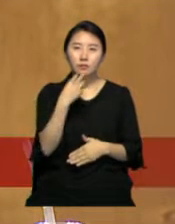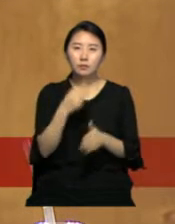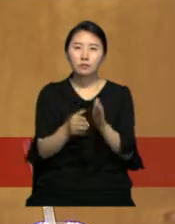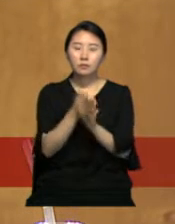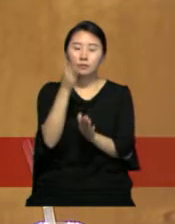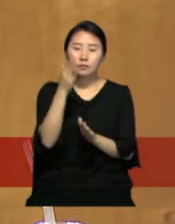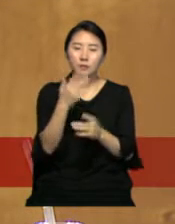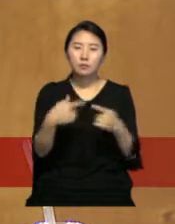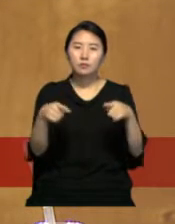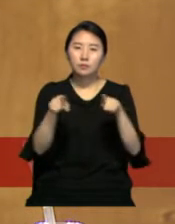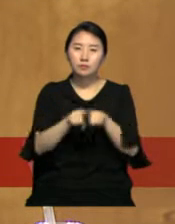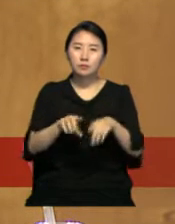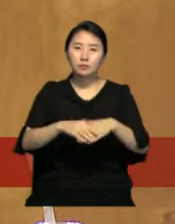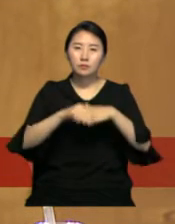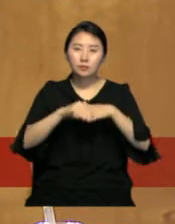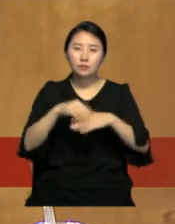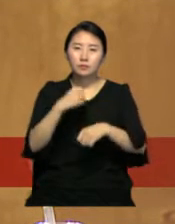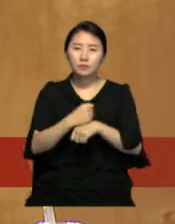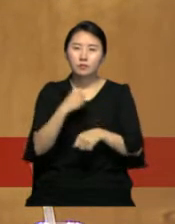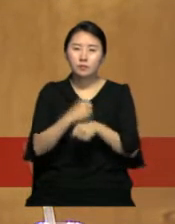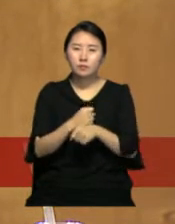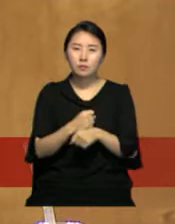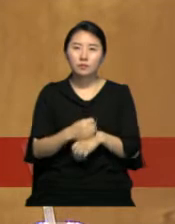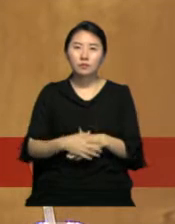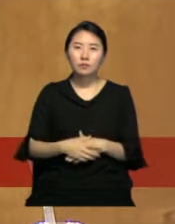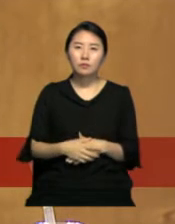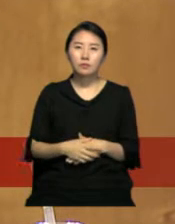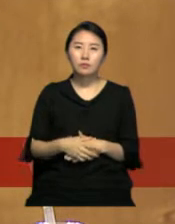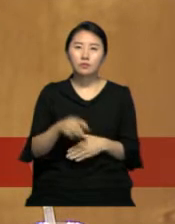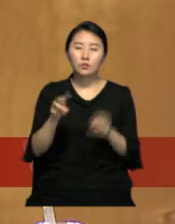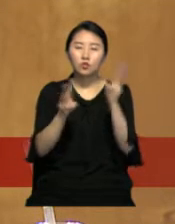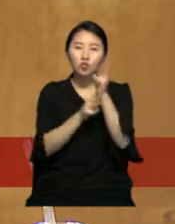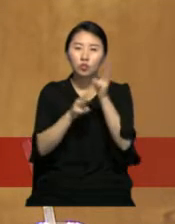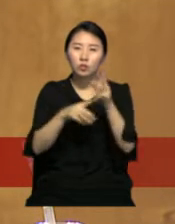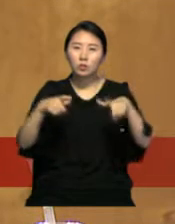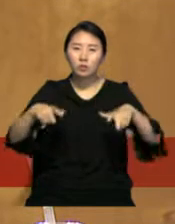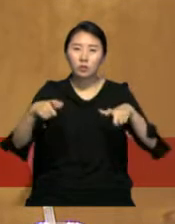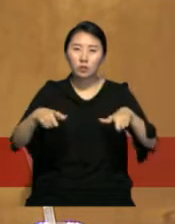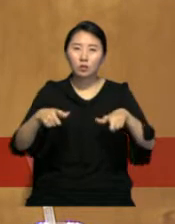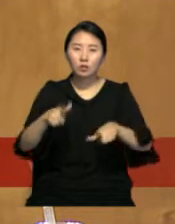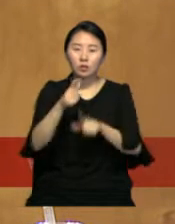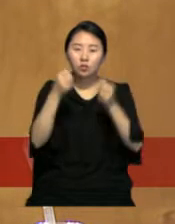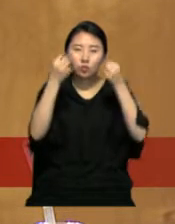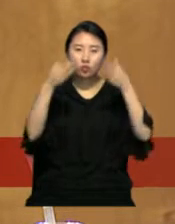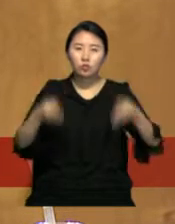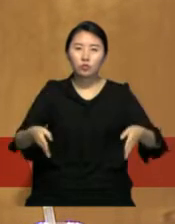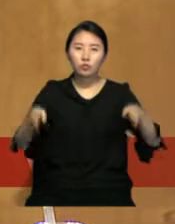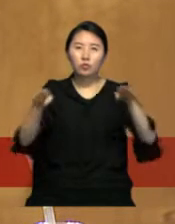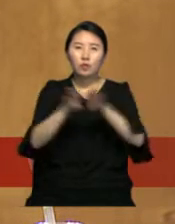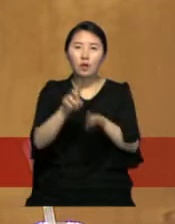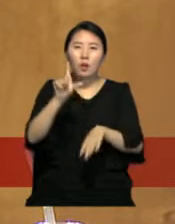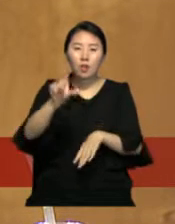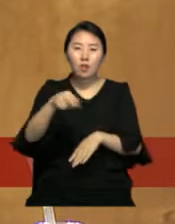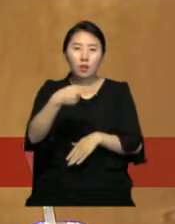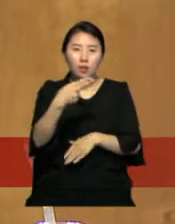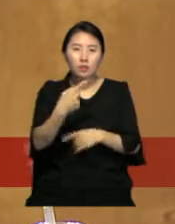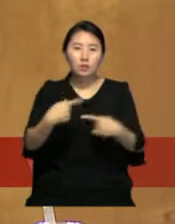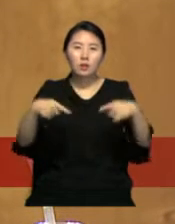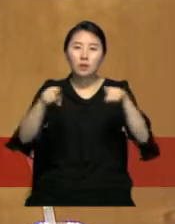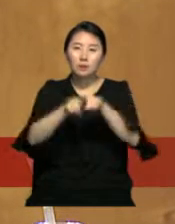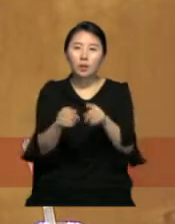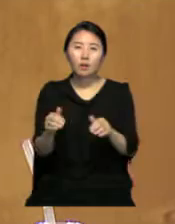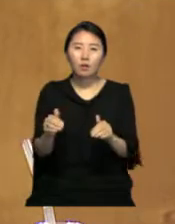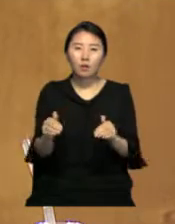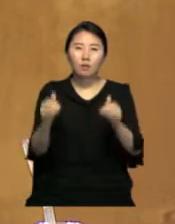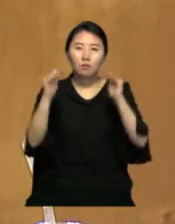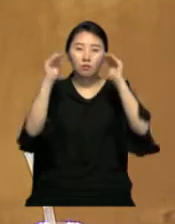서울시와 정말 함께하는 사업이 무엇인지를 항상 고민한 것 같아. 이 중랑구의 이런 복합타운은 정말 LH공사와 중랑구가 서로